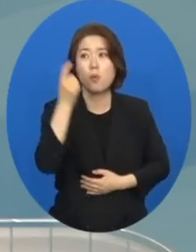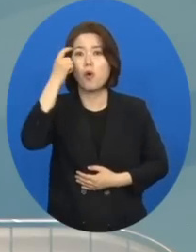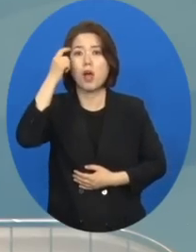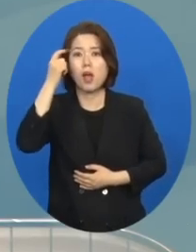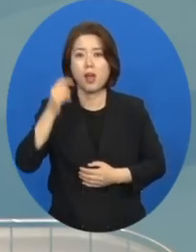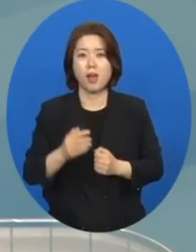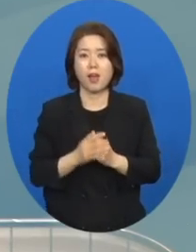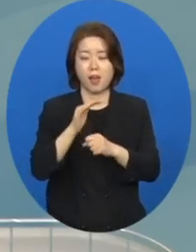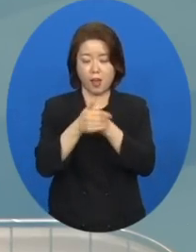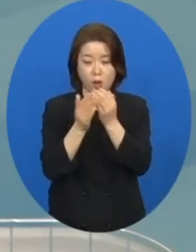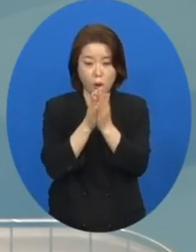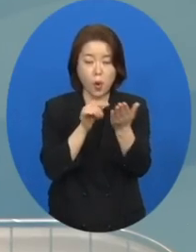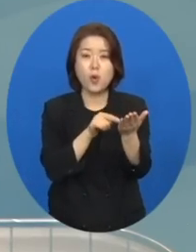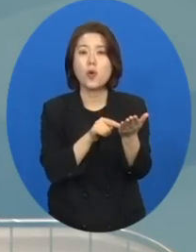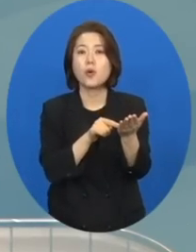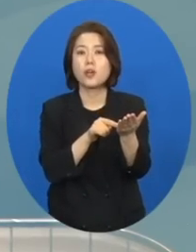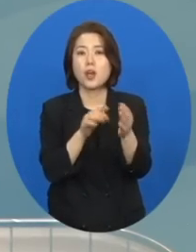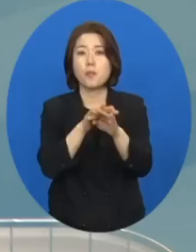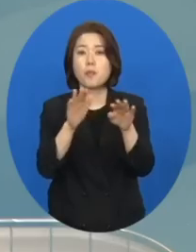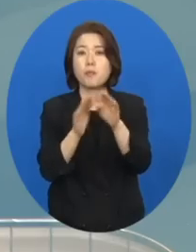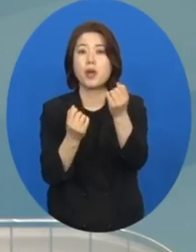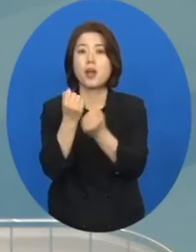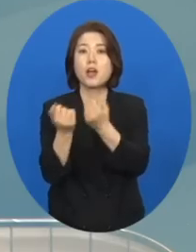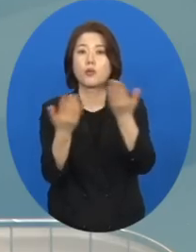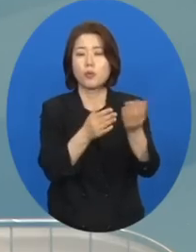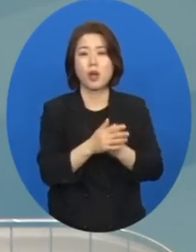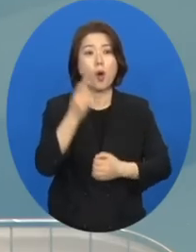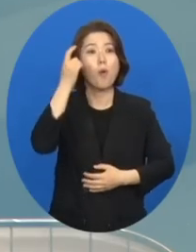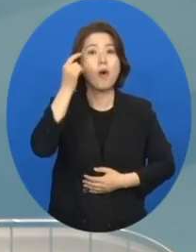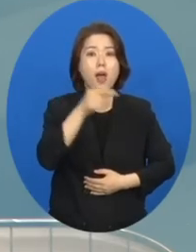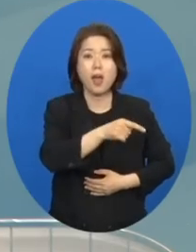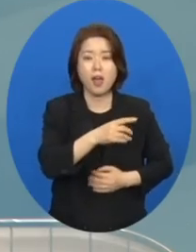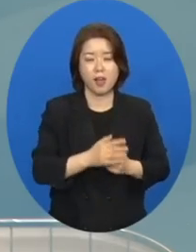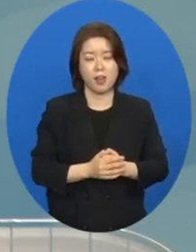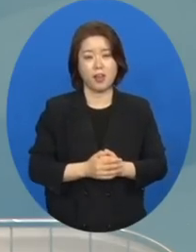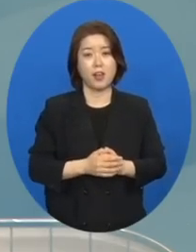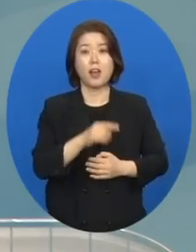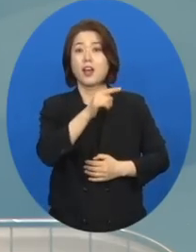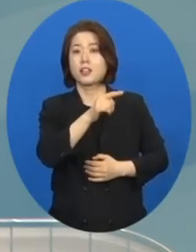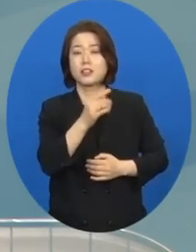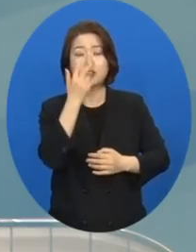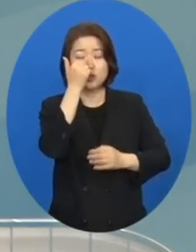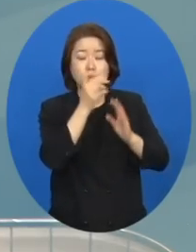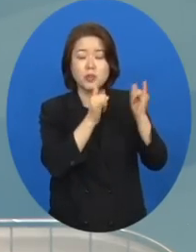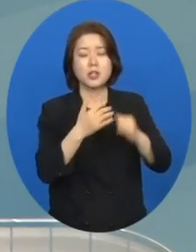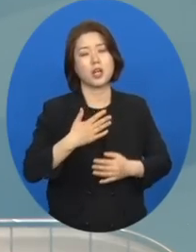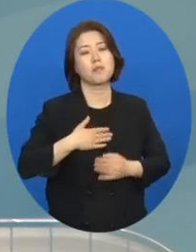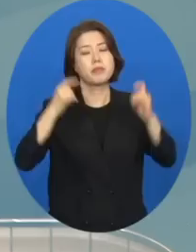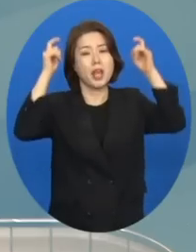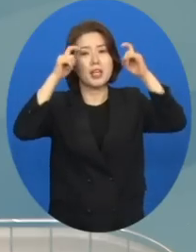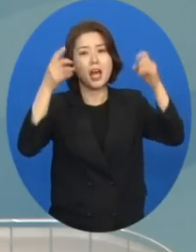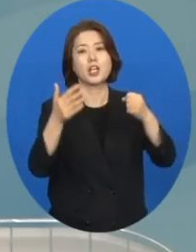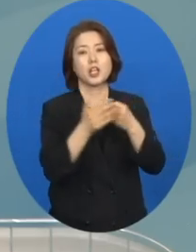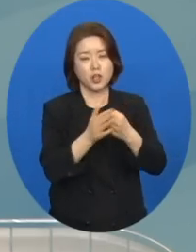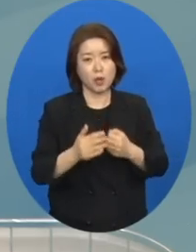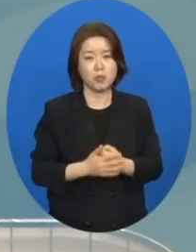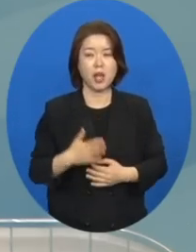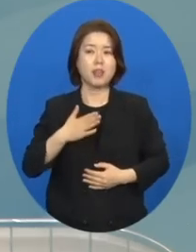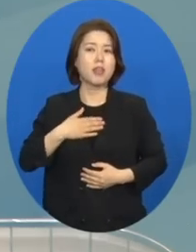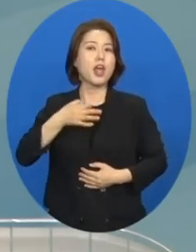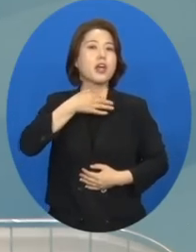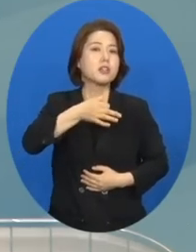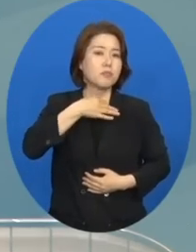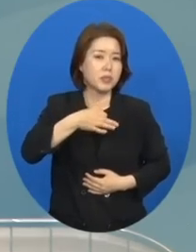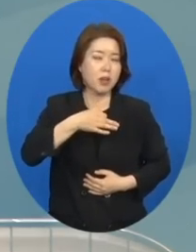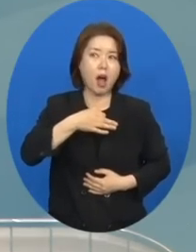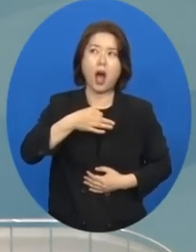법문에 해설을 해주는 거 예수님이 왜냐 그 사람은 데이 아니기 때문에 그래 매양 이라서 내 음성을